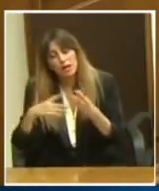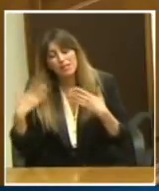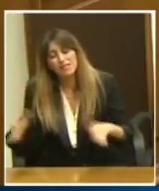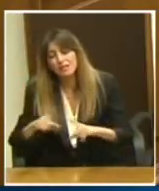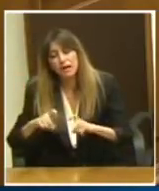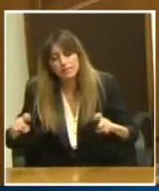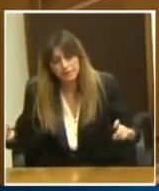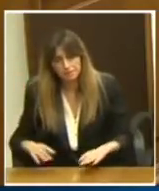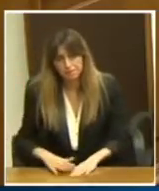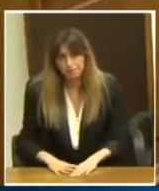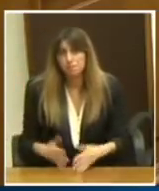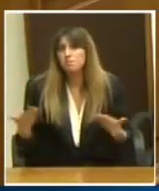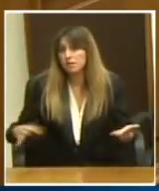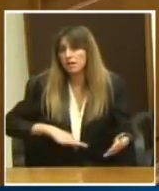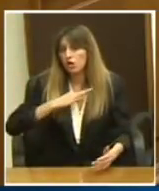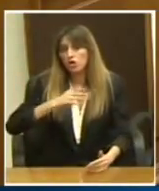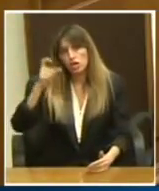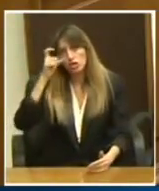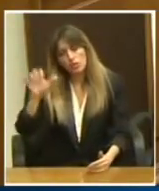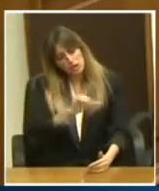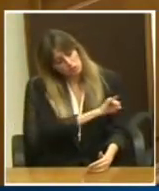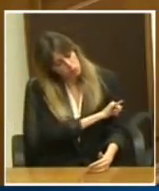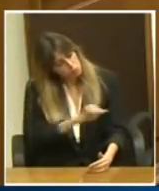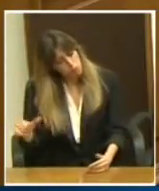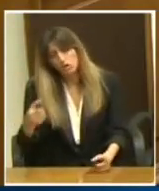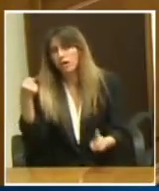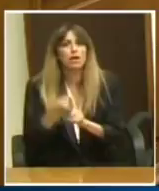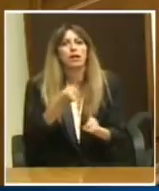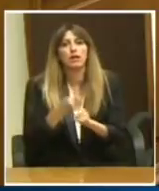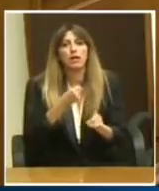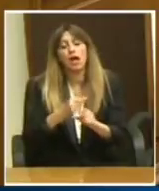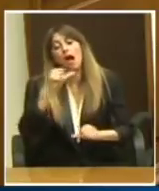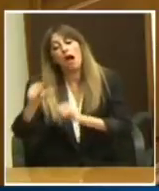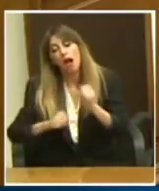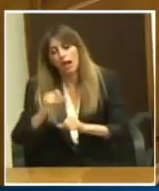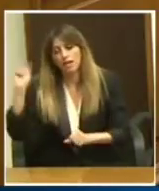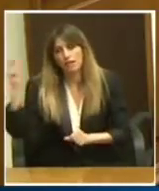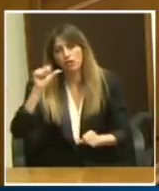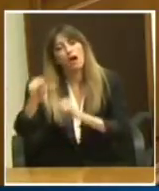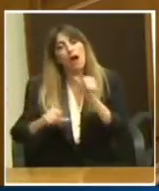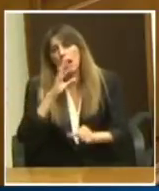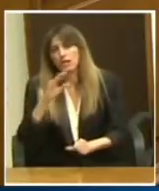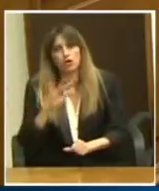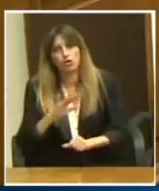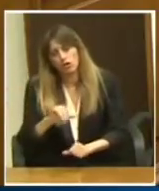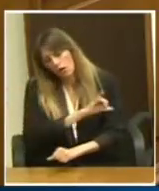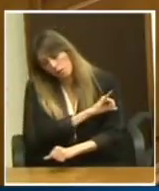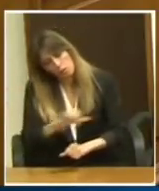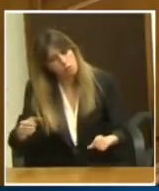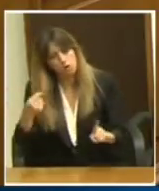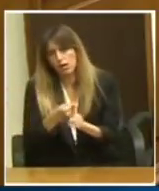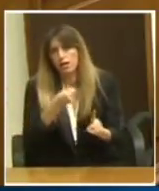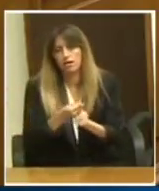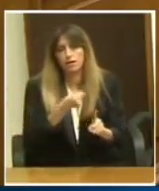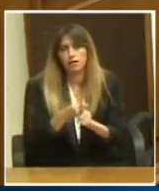αλλαγή σε εθνότητα και γλώσσα από τον κύριο Πινέιρο. Και για του λόγου